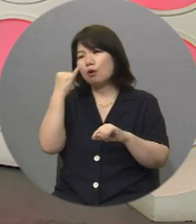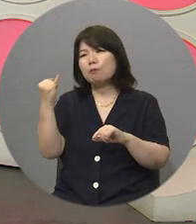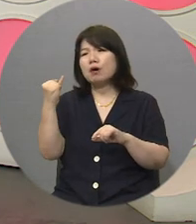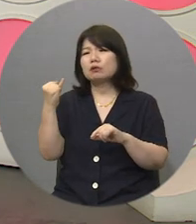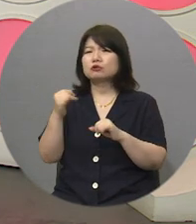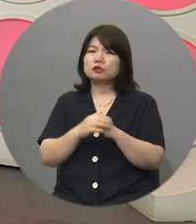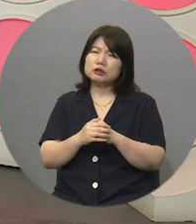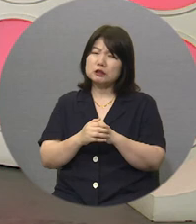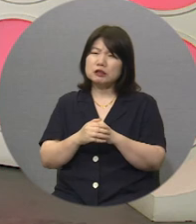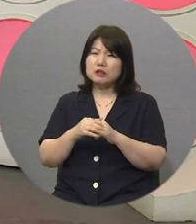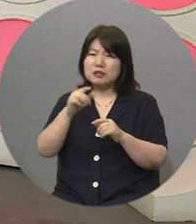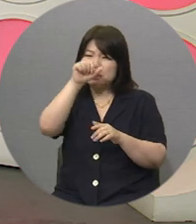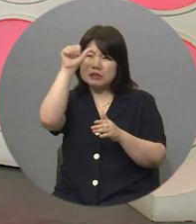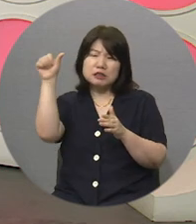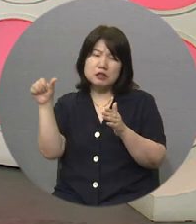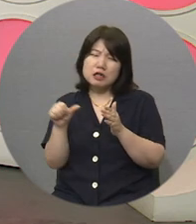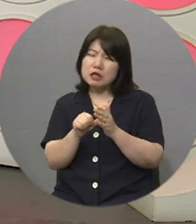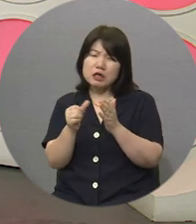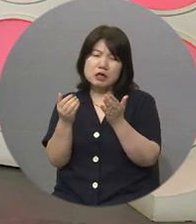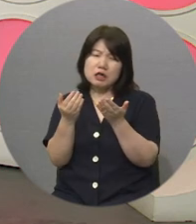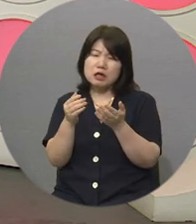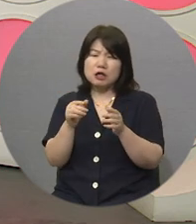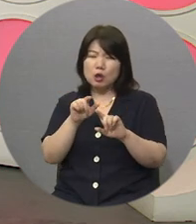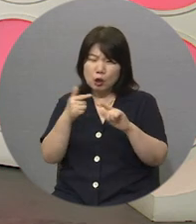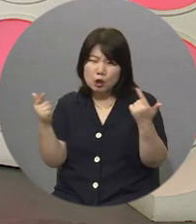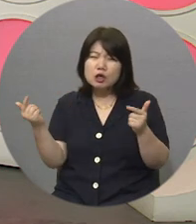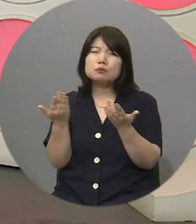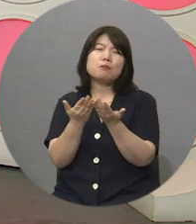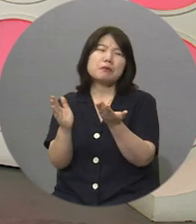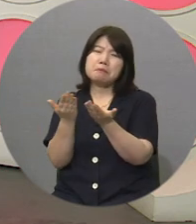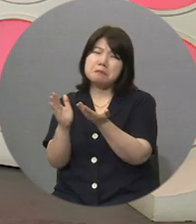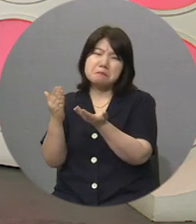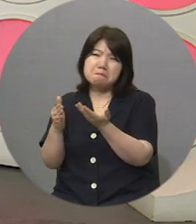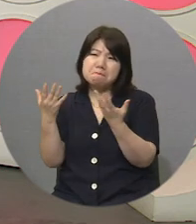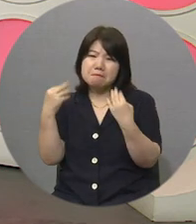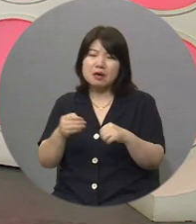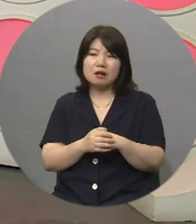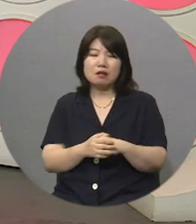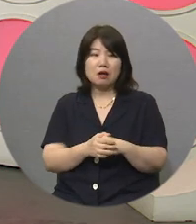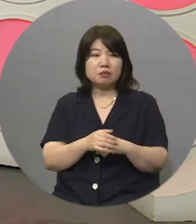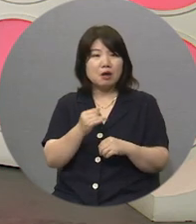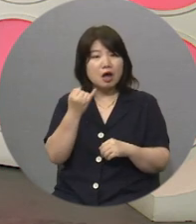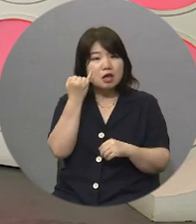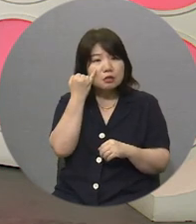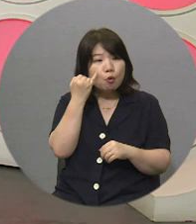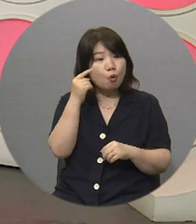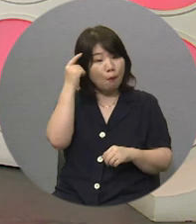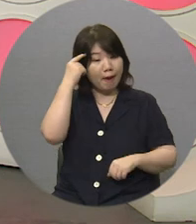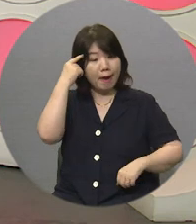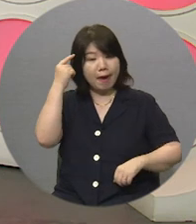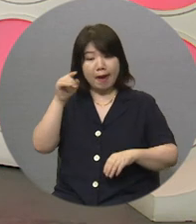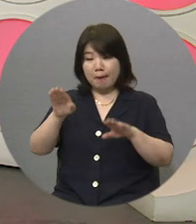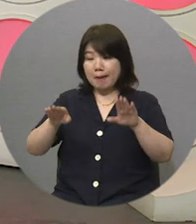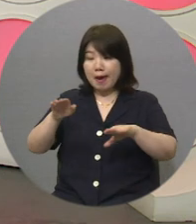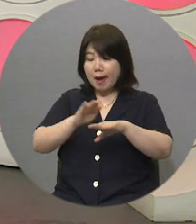맞지 않은 인생을 걸어왔습니다. 그래서였을까? 이모 왜 짝짝이야?